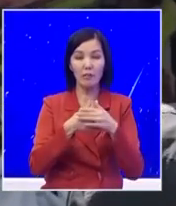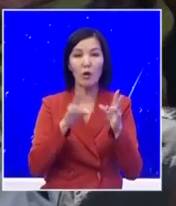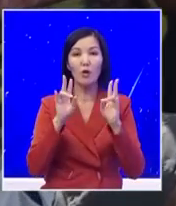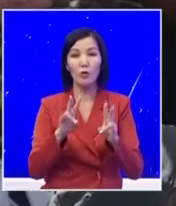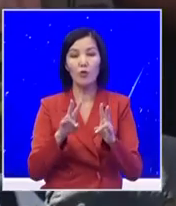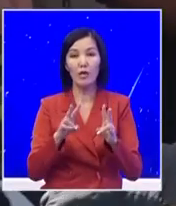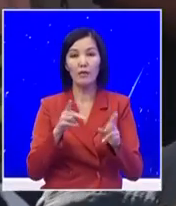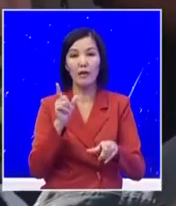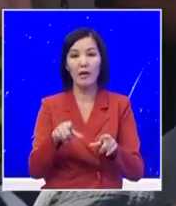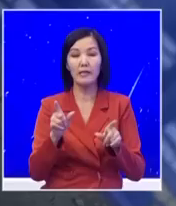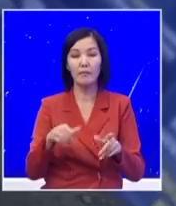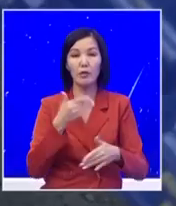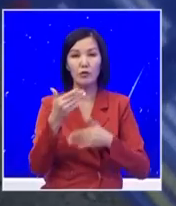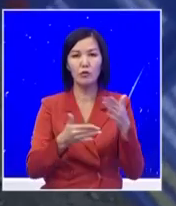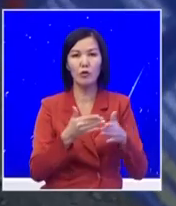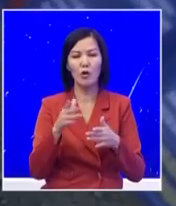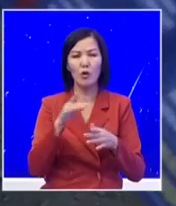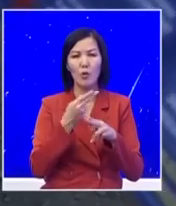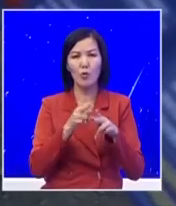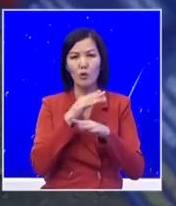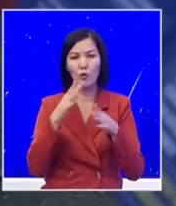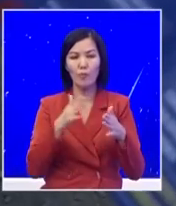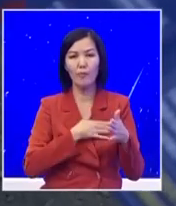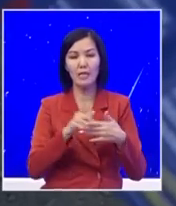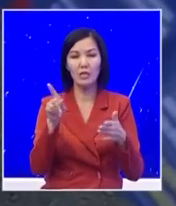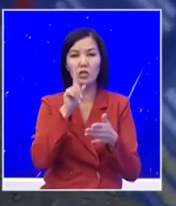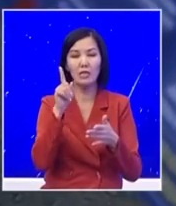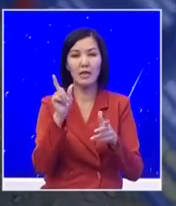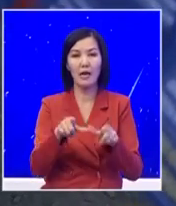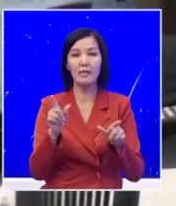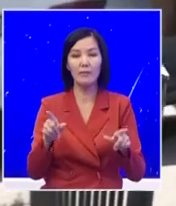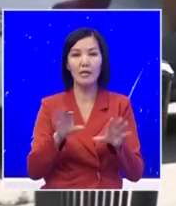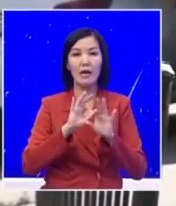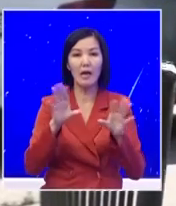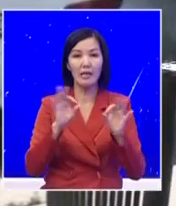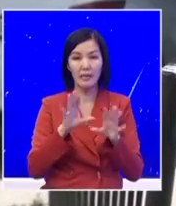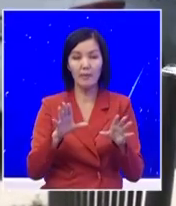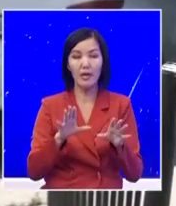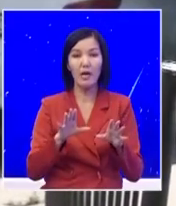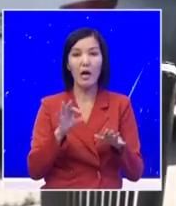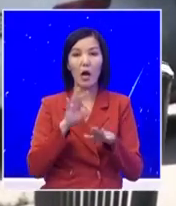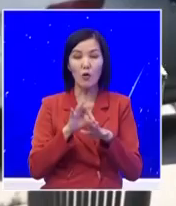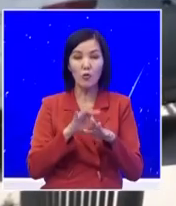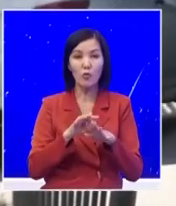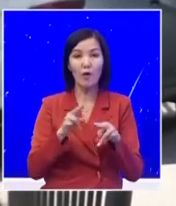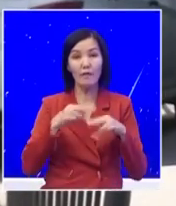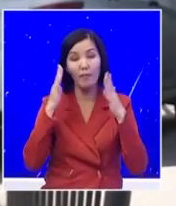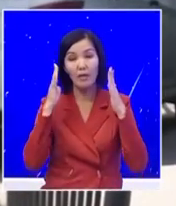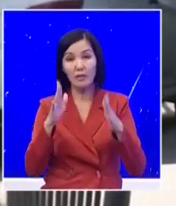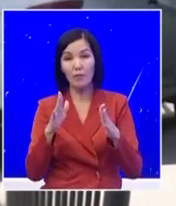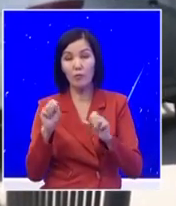де жүргіншілер аяғы әлі сиремей тұр. Сондықтан белсенді жастар тұрғындарға айтып келмейтін апатқа немқұрайды қарамауды